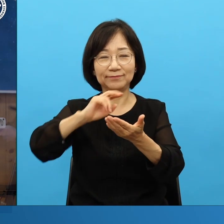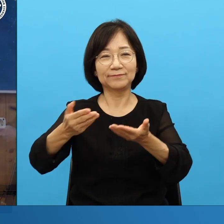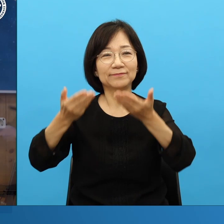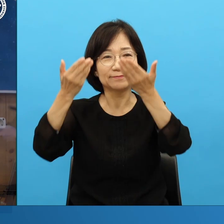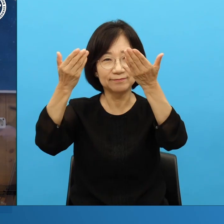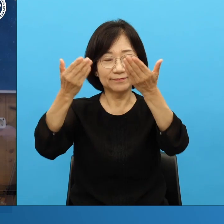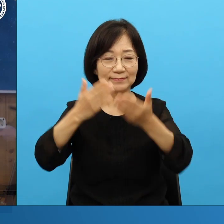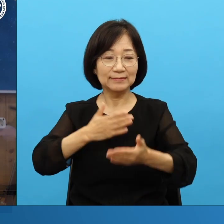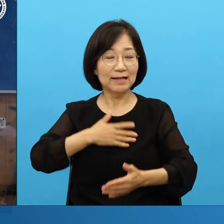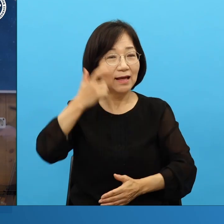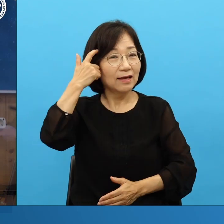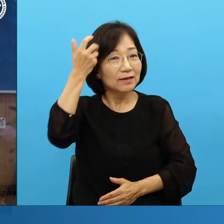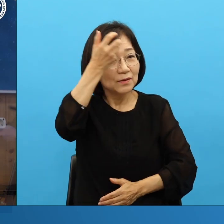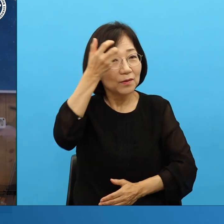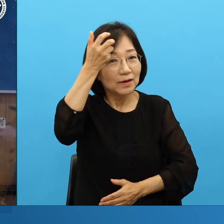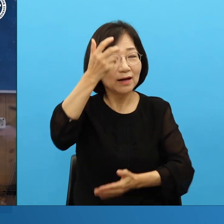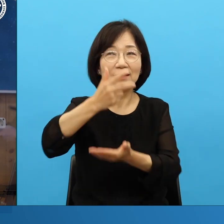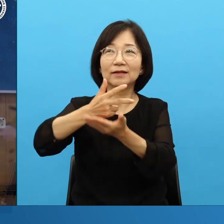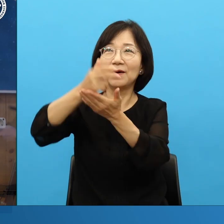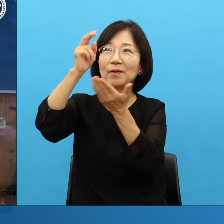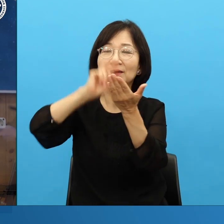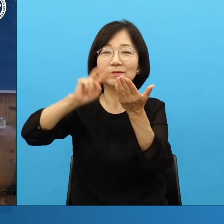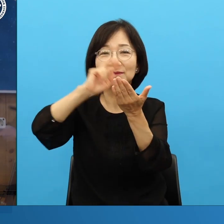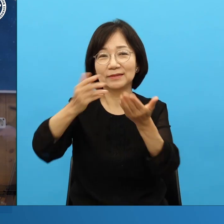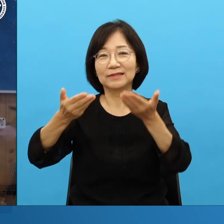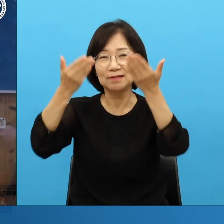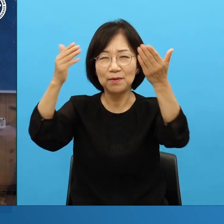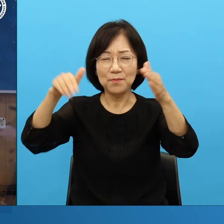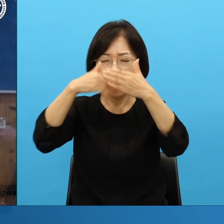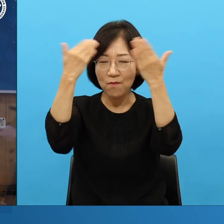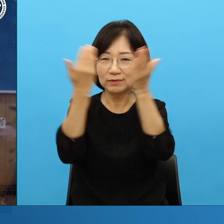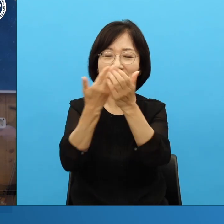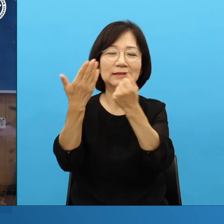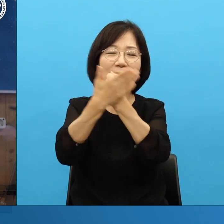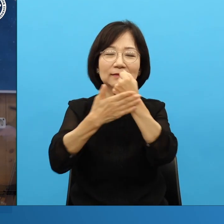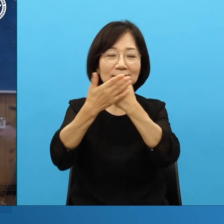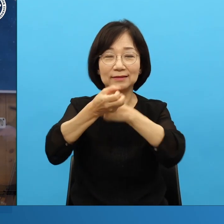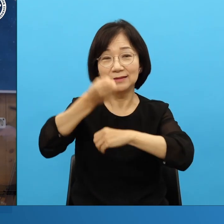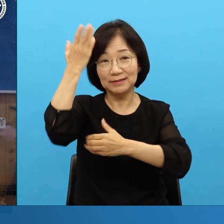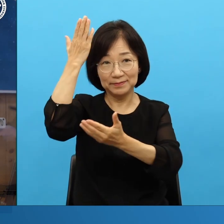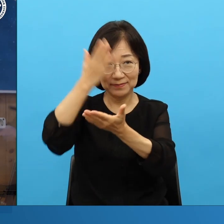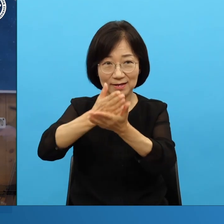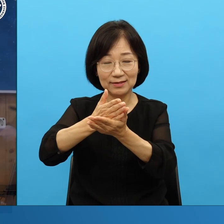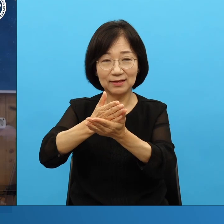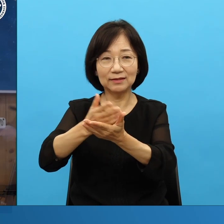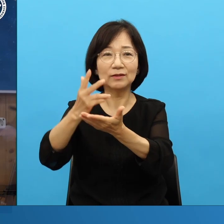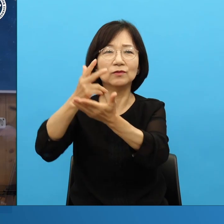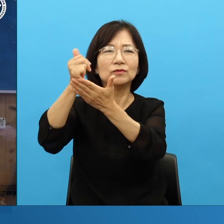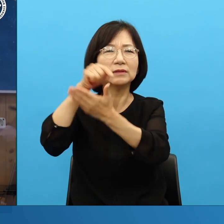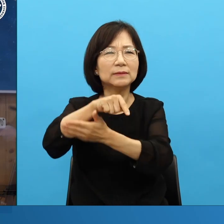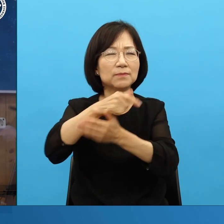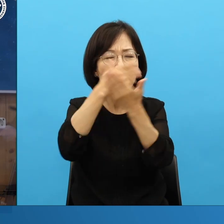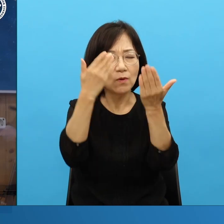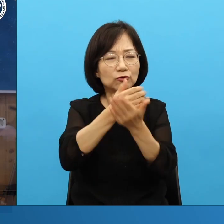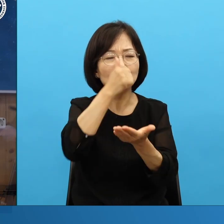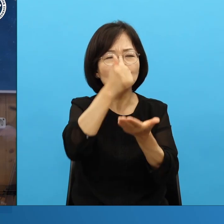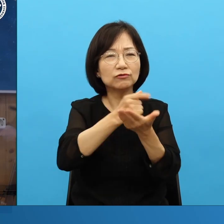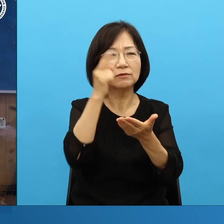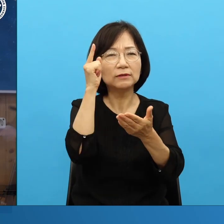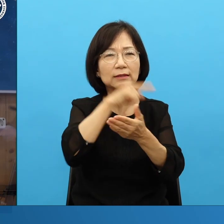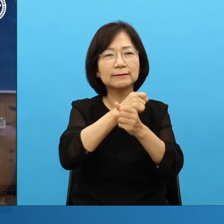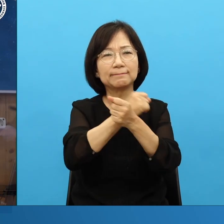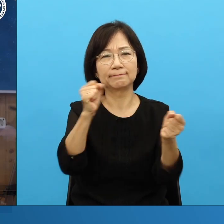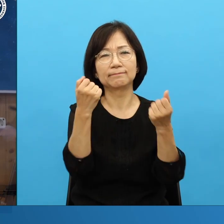내 영혼아 여호와를 송축하며 그의 모든 은택을 잊지 말지어다. 그가 내 모든 죄악을